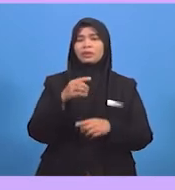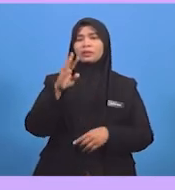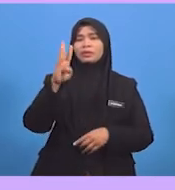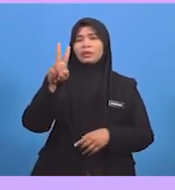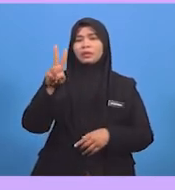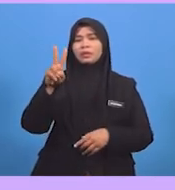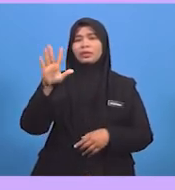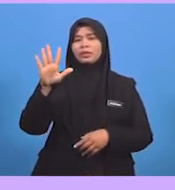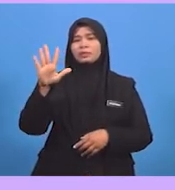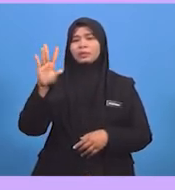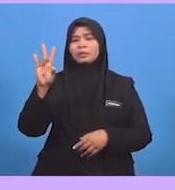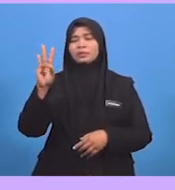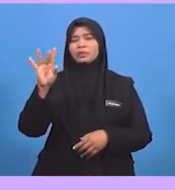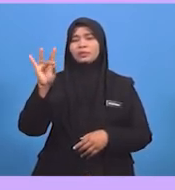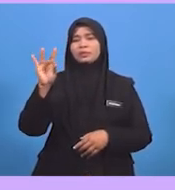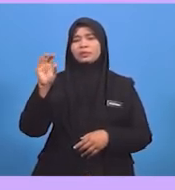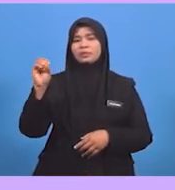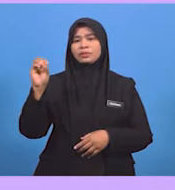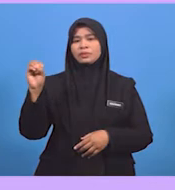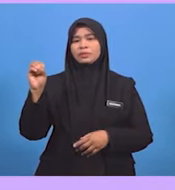RM257,800 ke RM80,000.